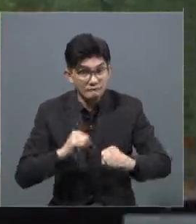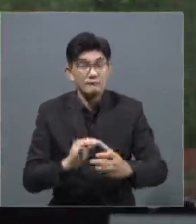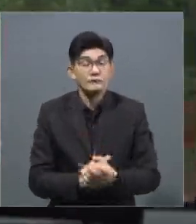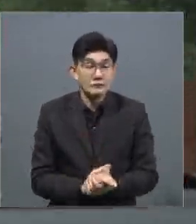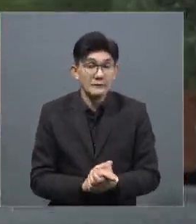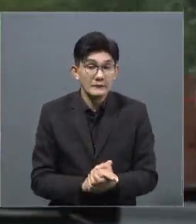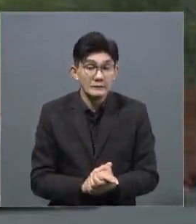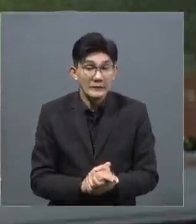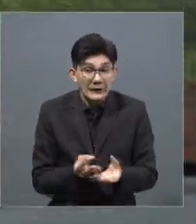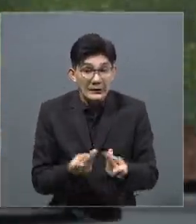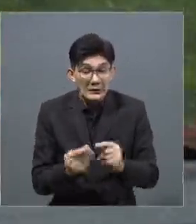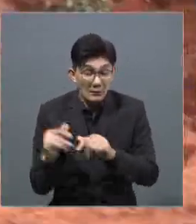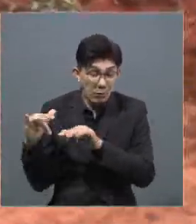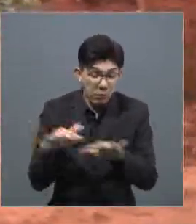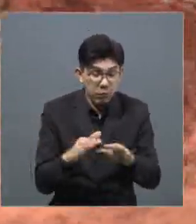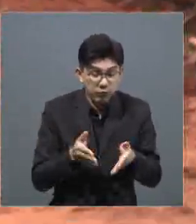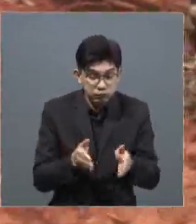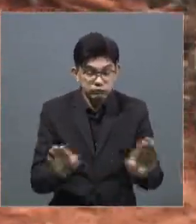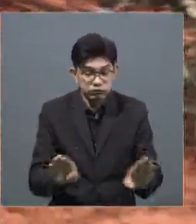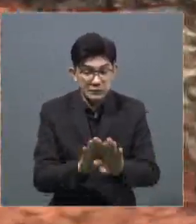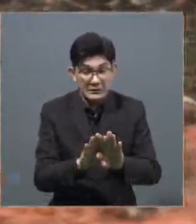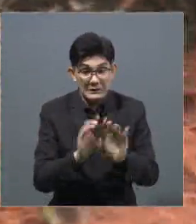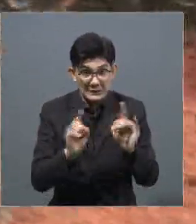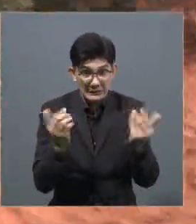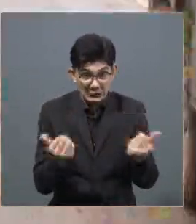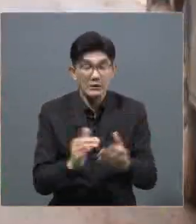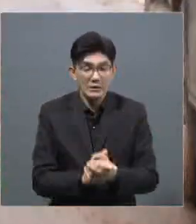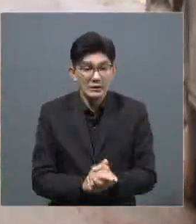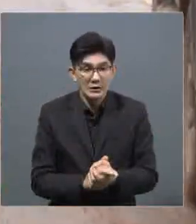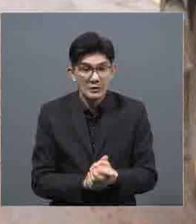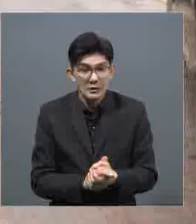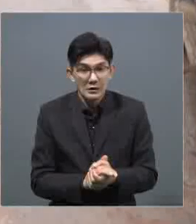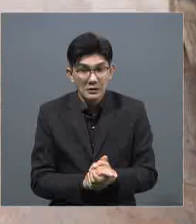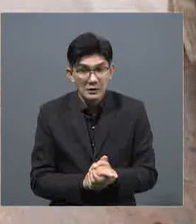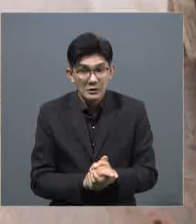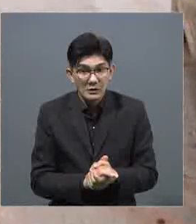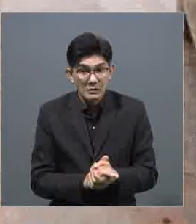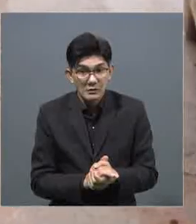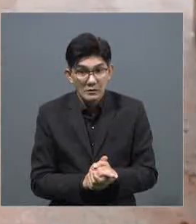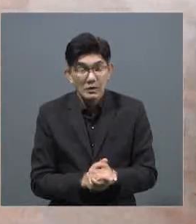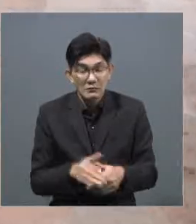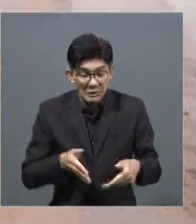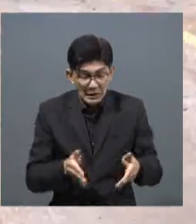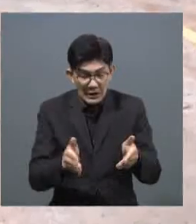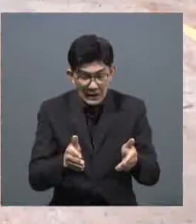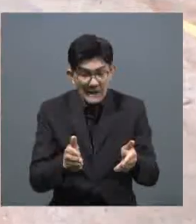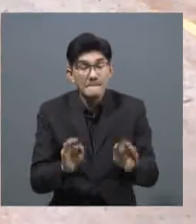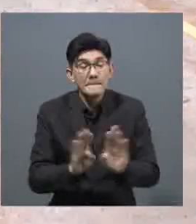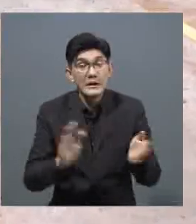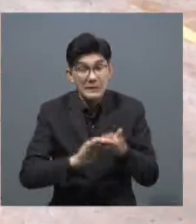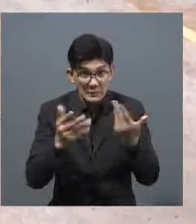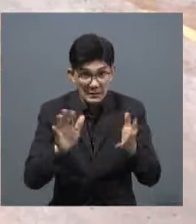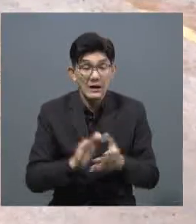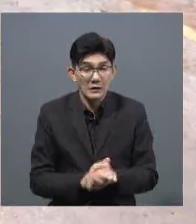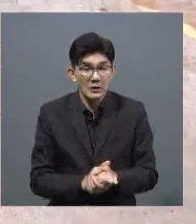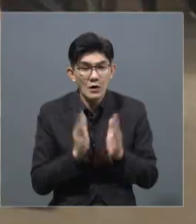อย่างที่บอกนะว่าดินถล่มลงมาปิดเส้นทางแต่ว่าล่าสุดเนี่ยในส่วนของเส้นทางเข้าหมู่บ้านดอยแหลมหมู่13นี่เปิดเส้นทางได้เรียบร้อยนะครับก็